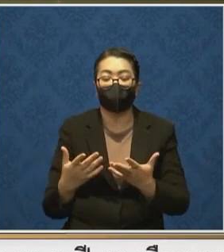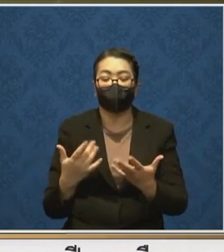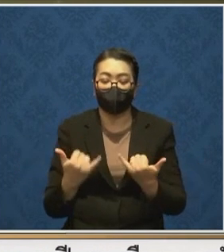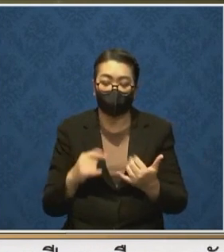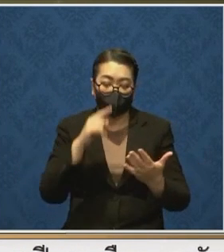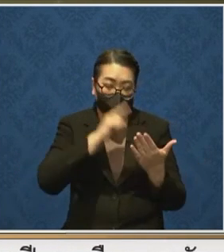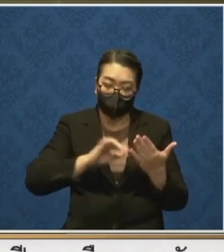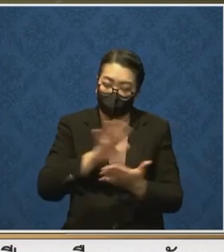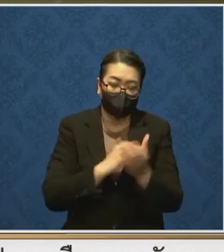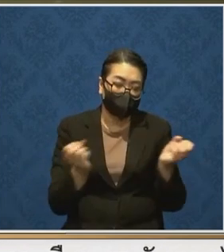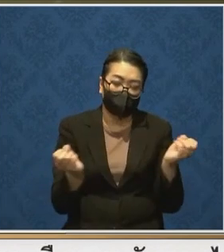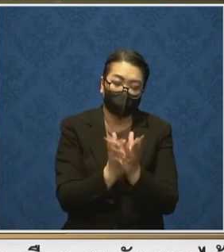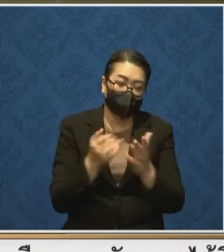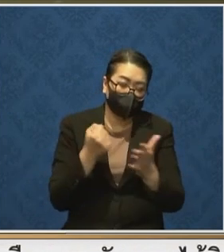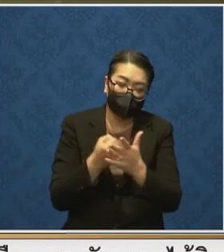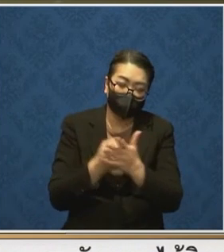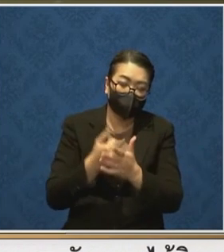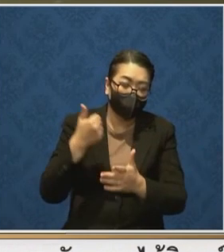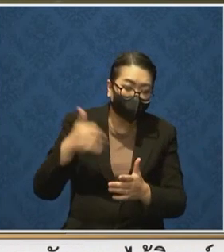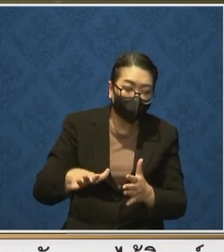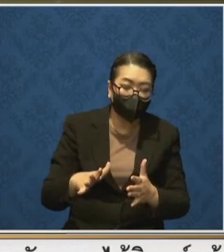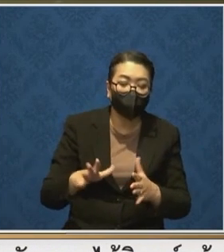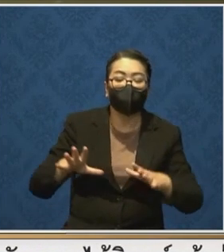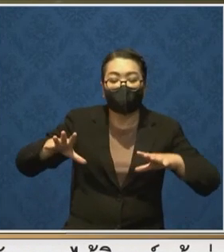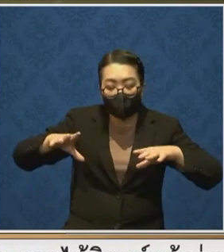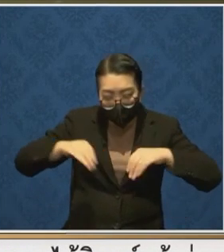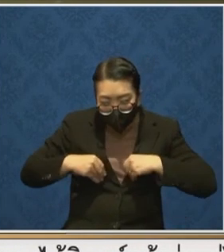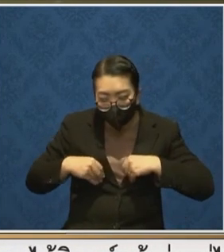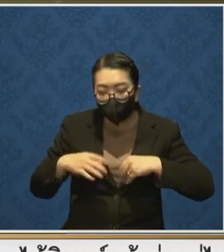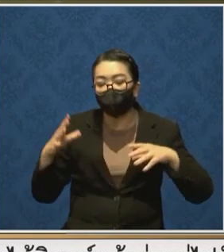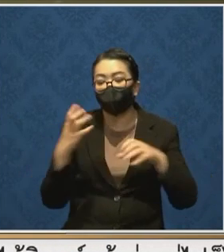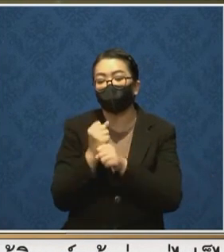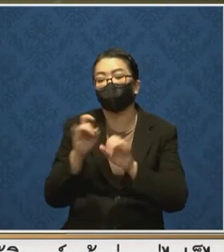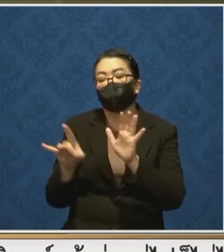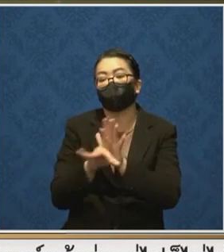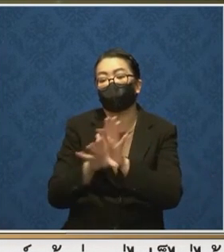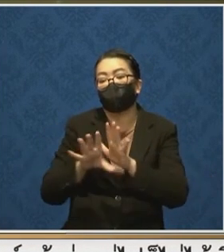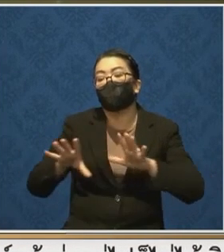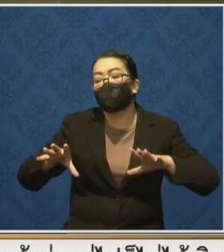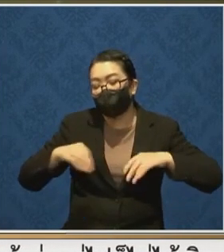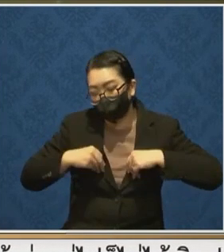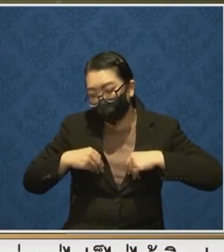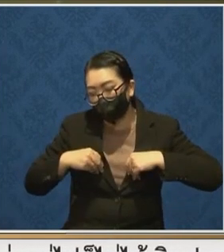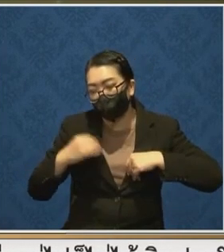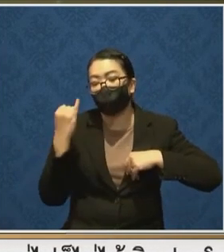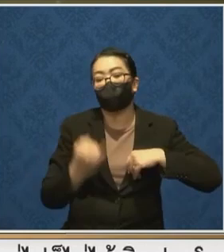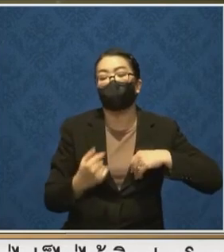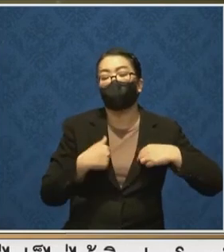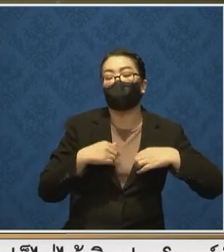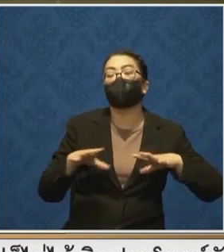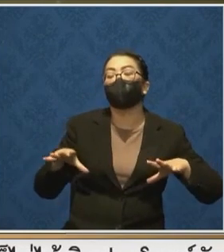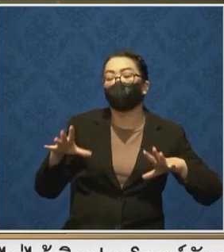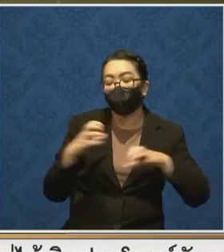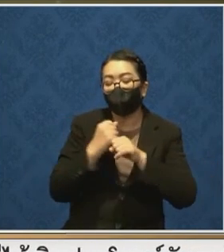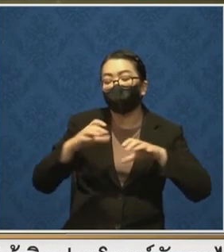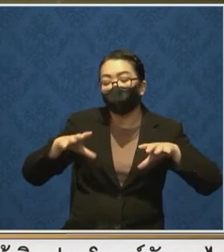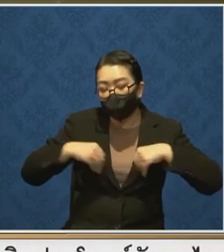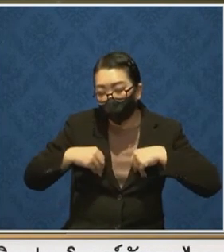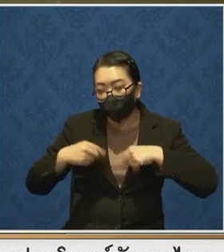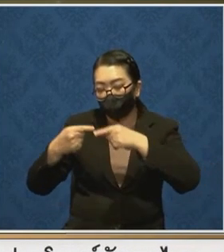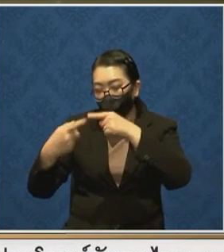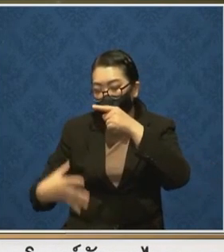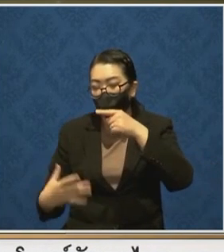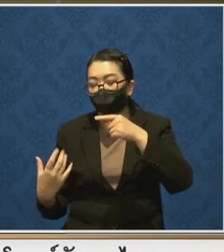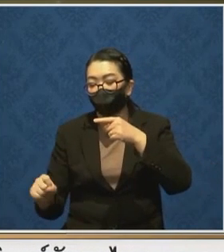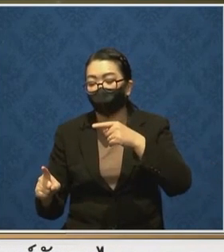นประเทศไทยเสยหายไปไม่เป็จนคอยมาเจราจารกับเขา หลงรู้ตัววตัเองกำลัจะแ้คดีซึงใน 11